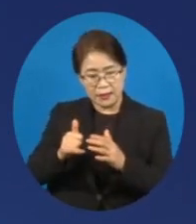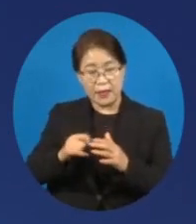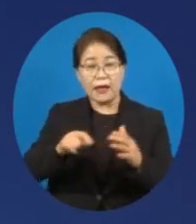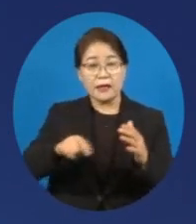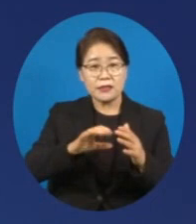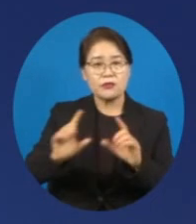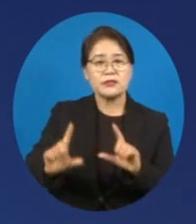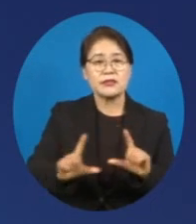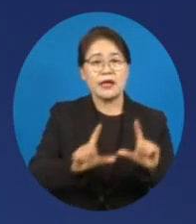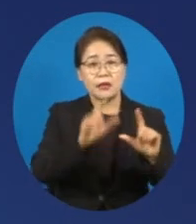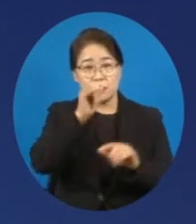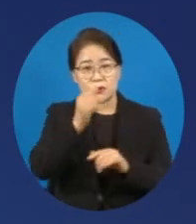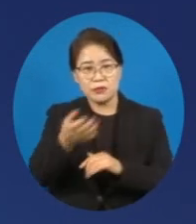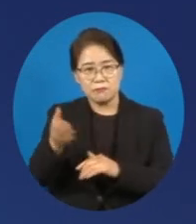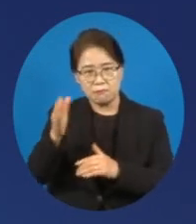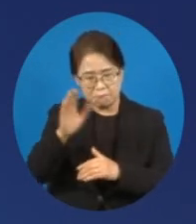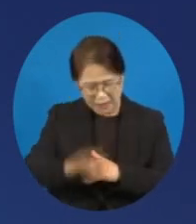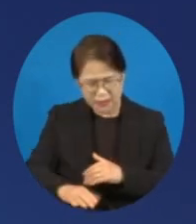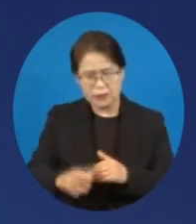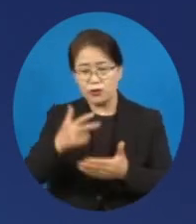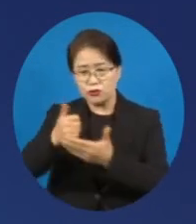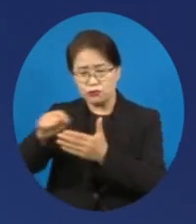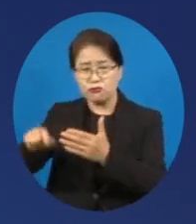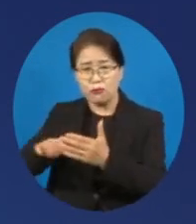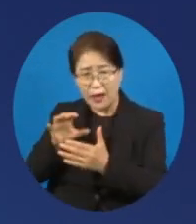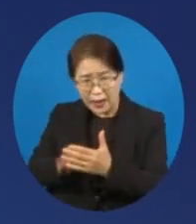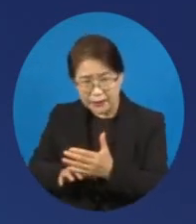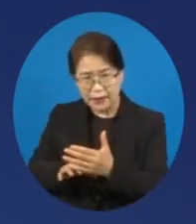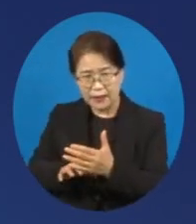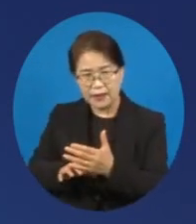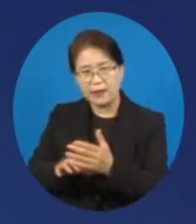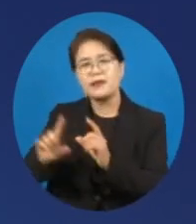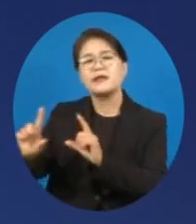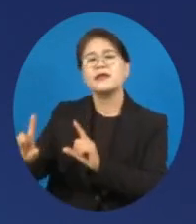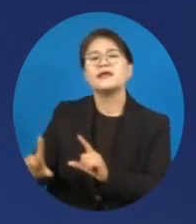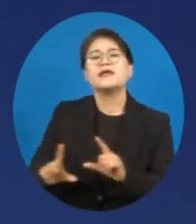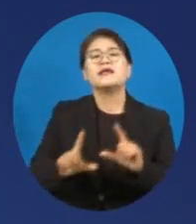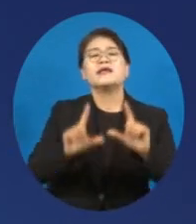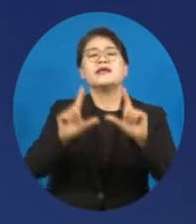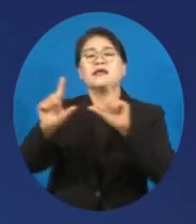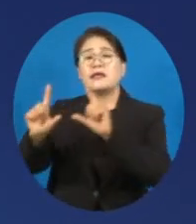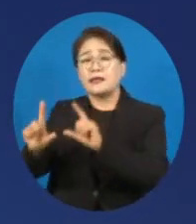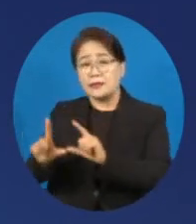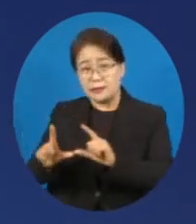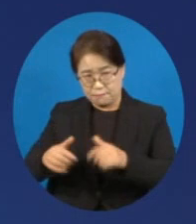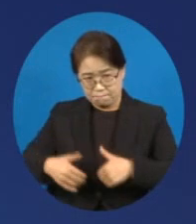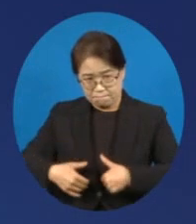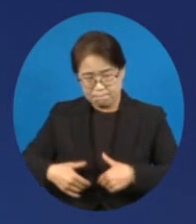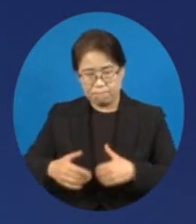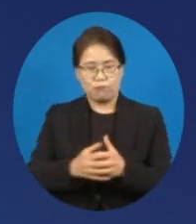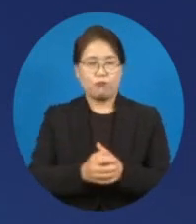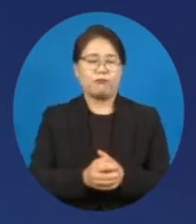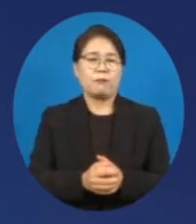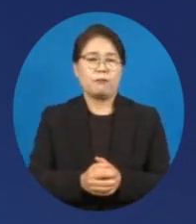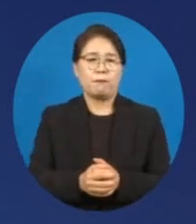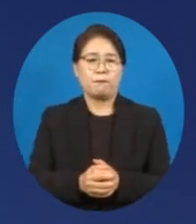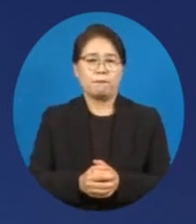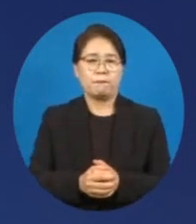살아가지만 주 안에서의 삶을 누리며 살아야 한다는 것입니다